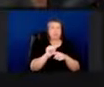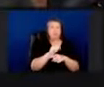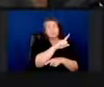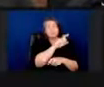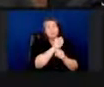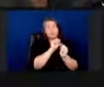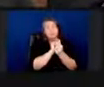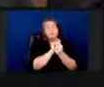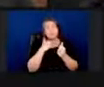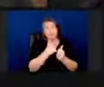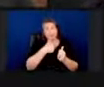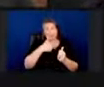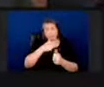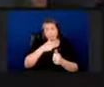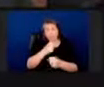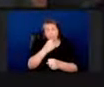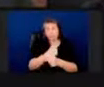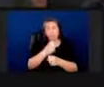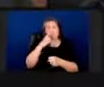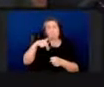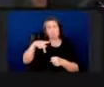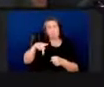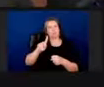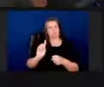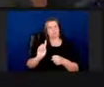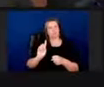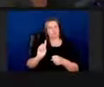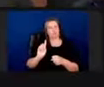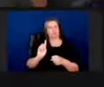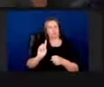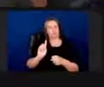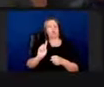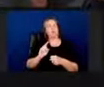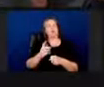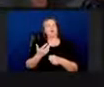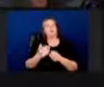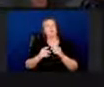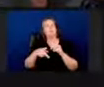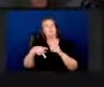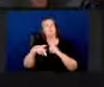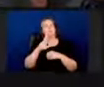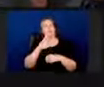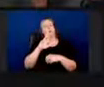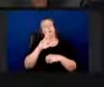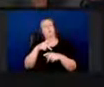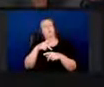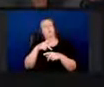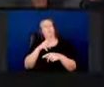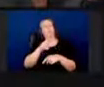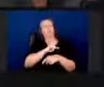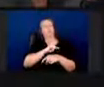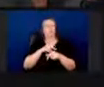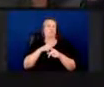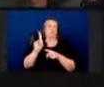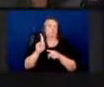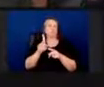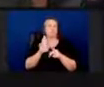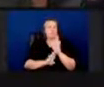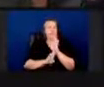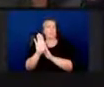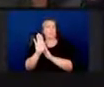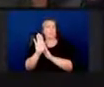بالقرارات السابقة أو الممارسات الفضلة ونعتمد على هذه الممارسات